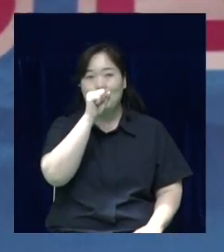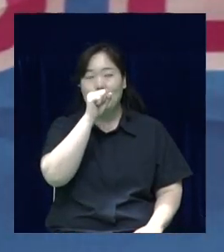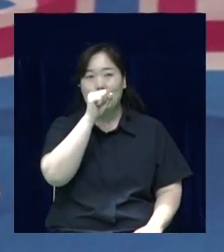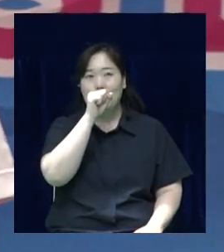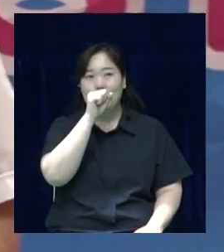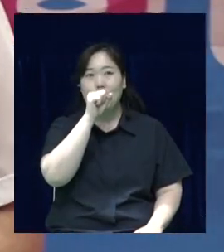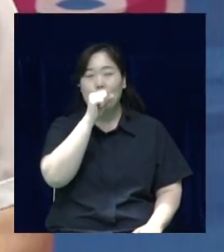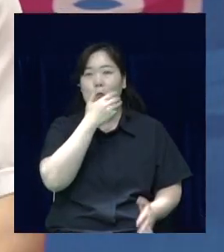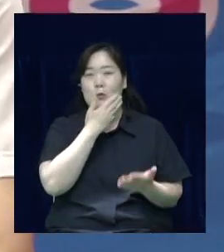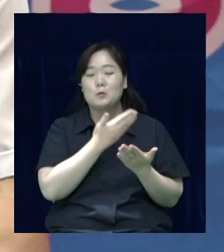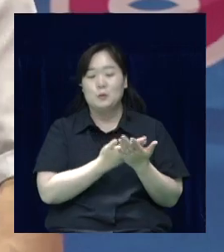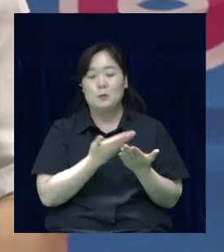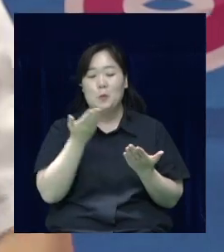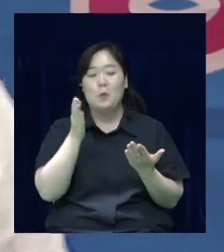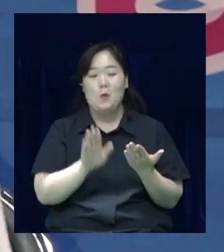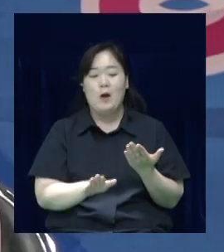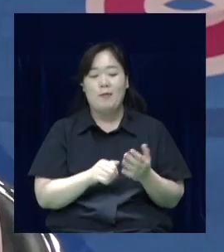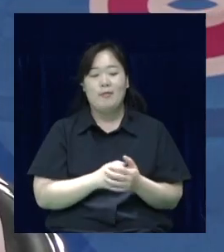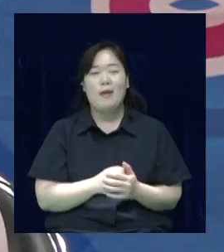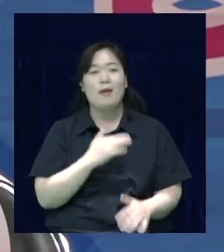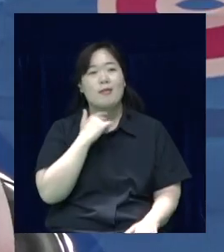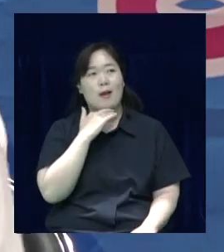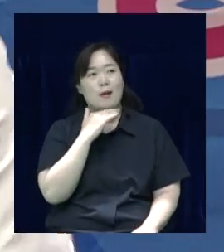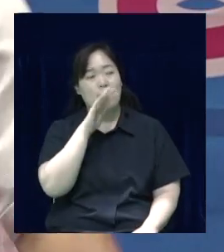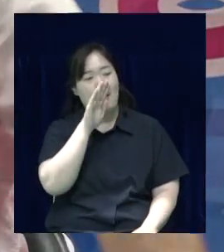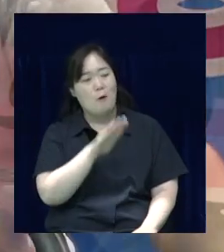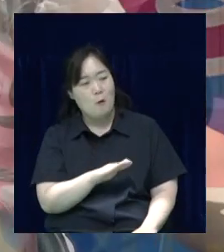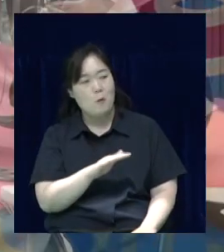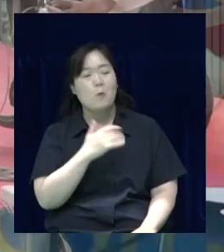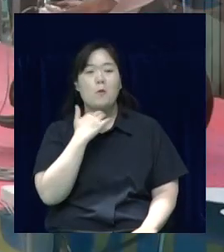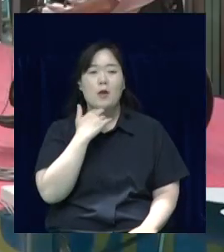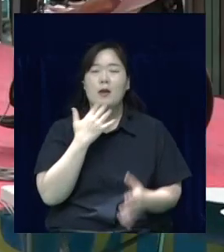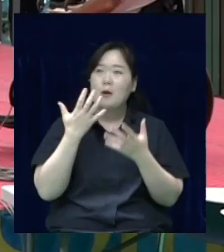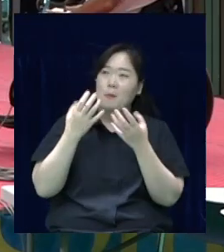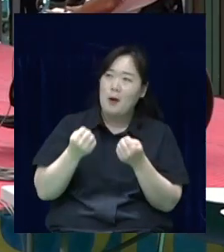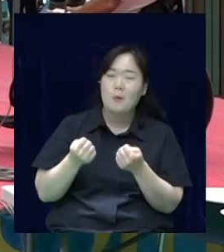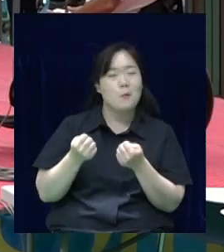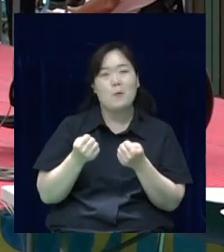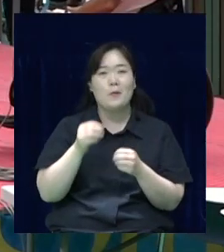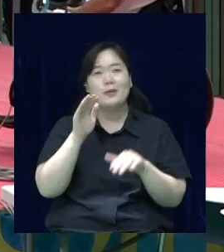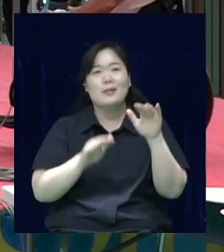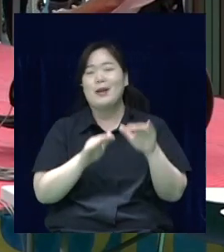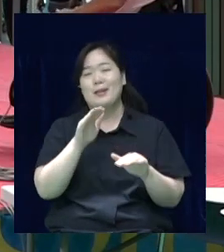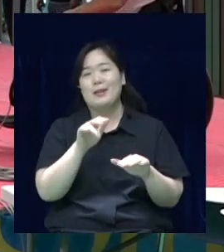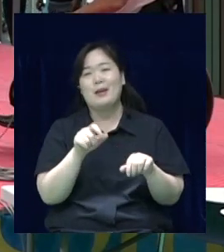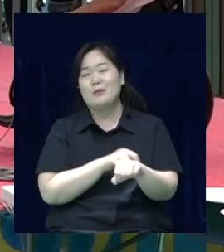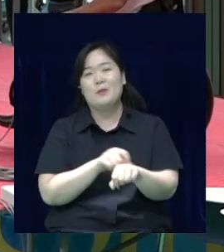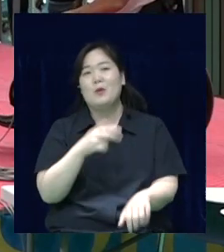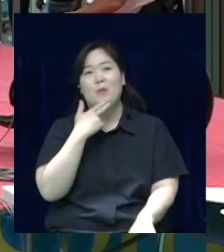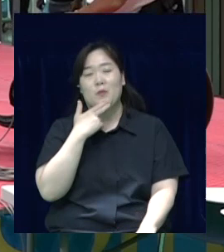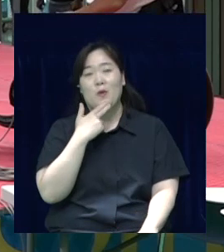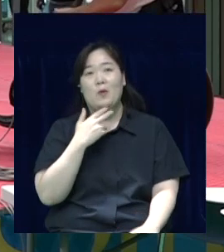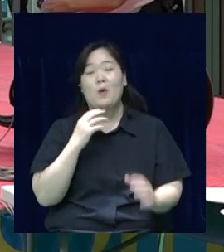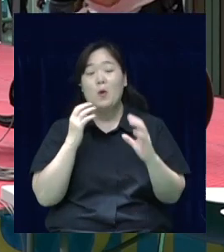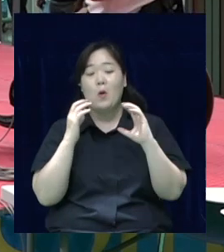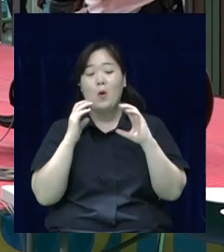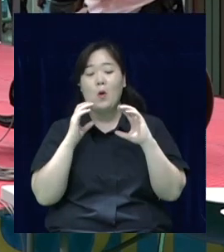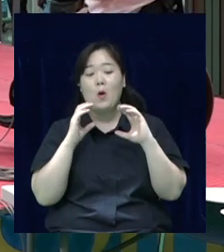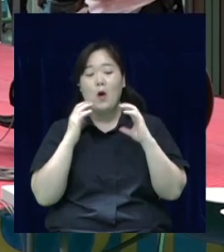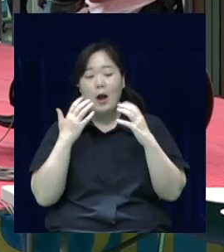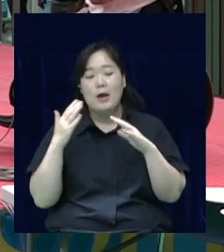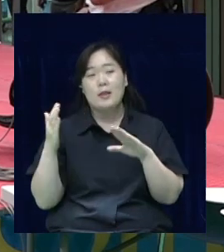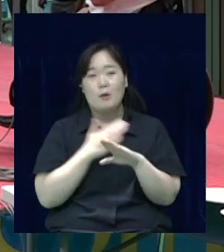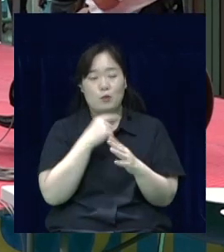사실 근력은 근육의 질은 나이가 어리나 나이가 많으나 사실 근육의 질의 차이는 없습니다. 그래서 어렸을 때부터 근육을